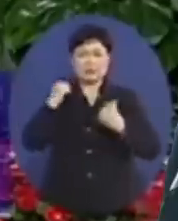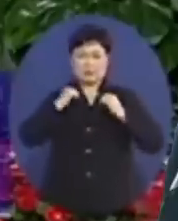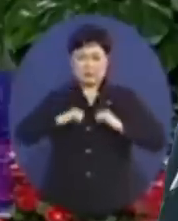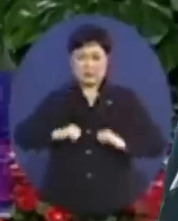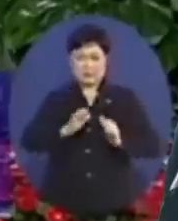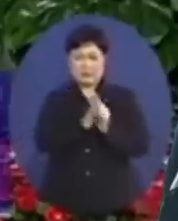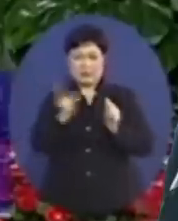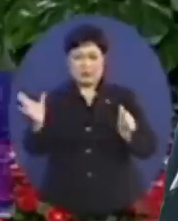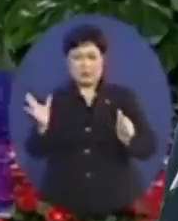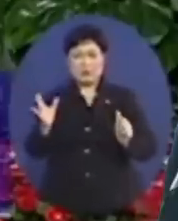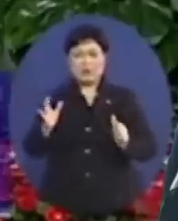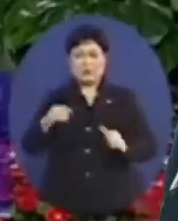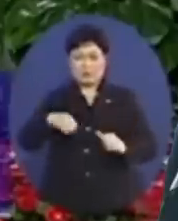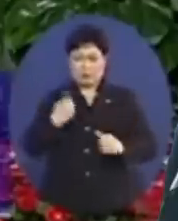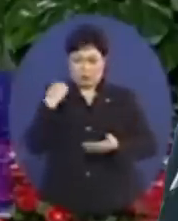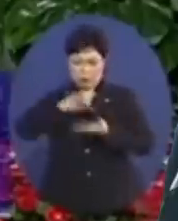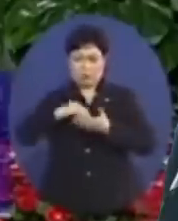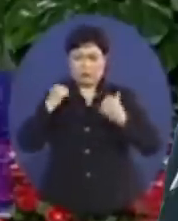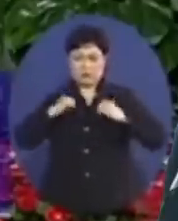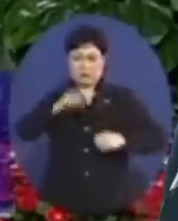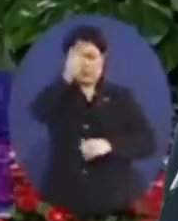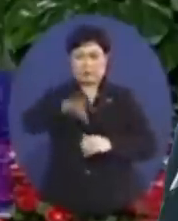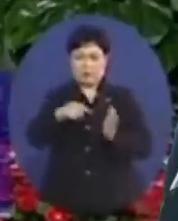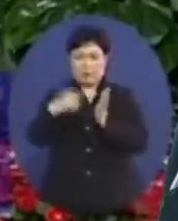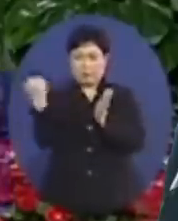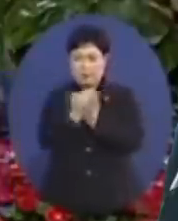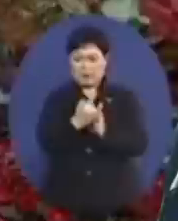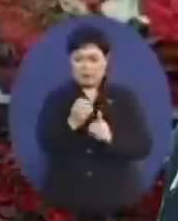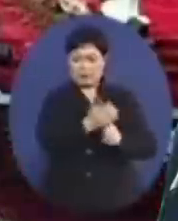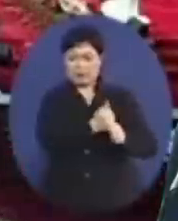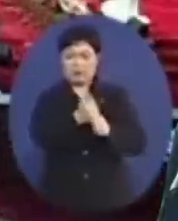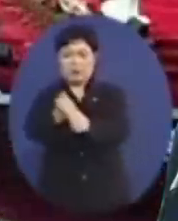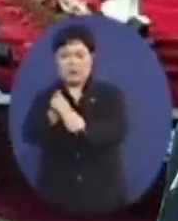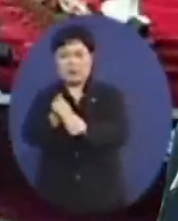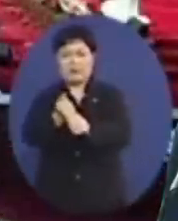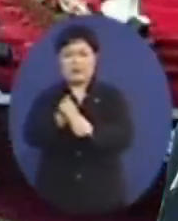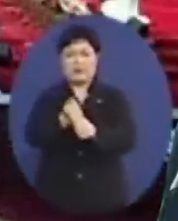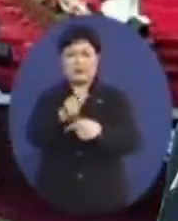십자가에 못 박으려고 끌고 나가니라.